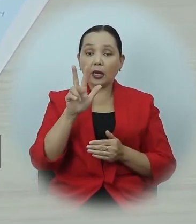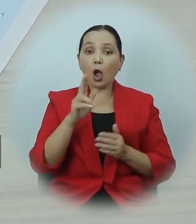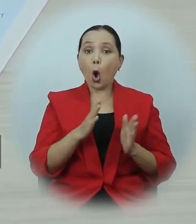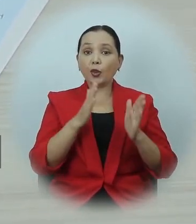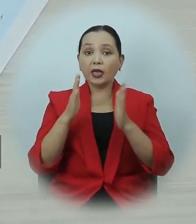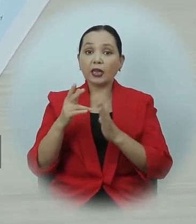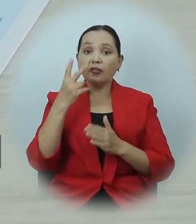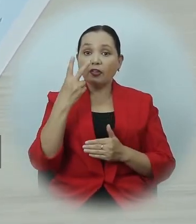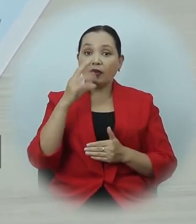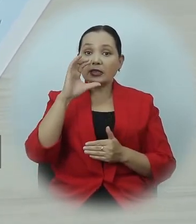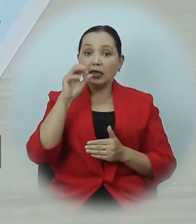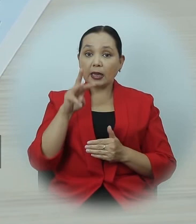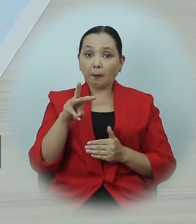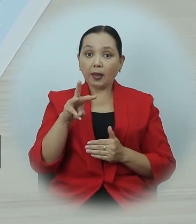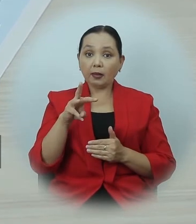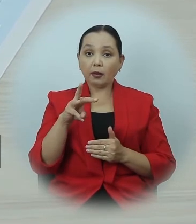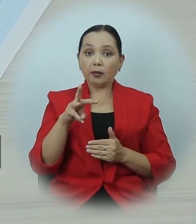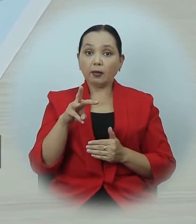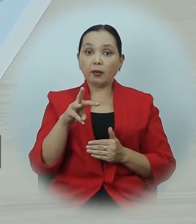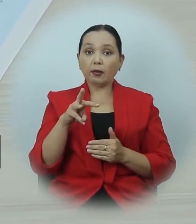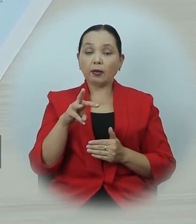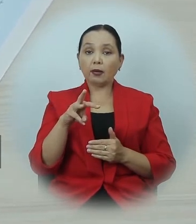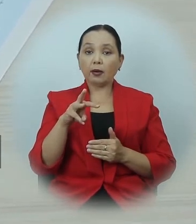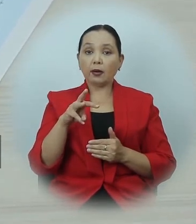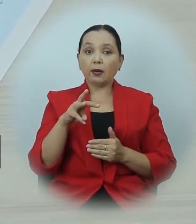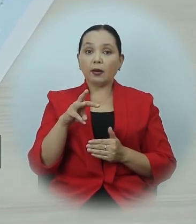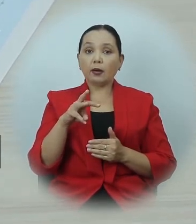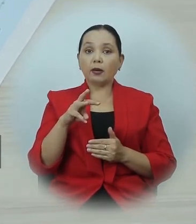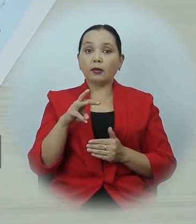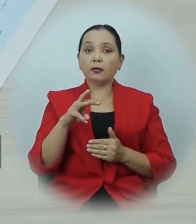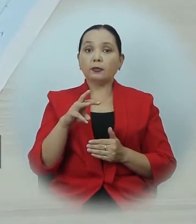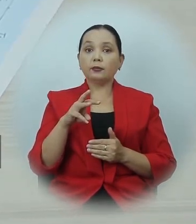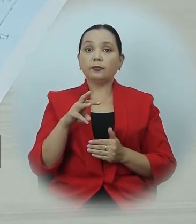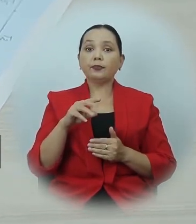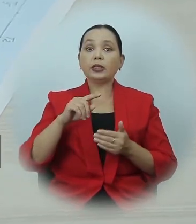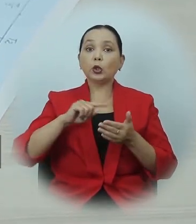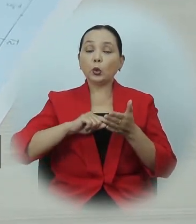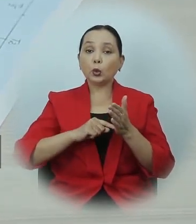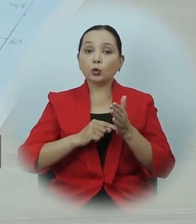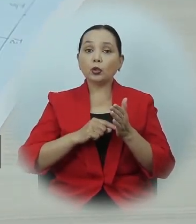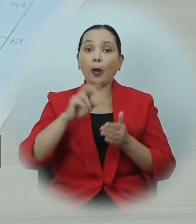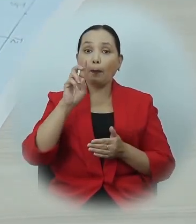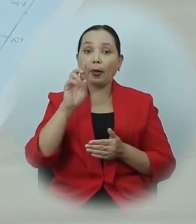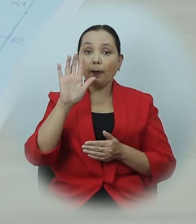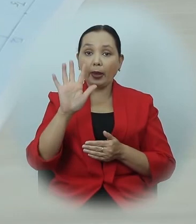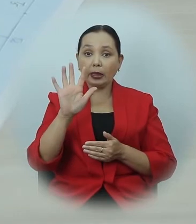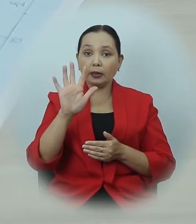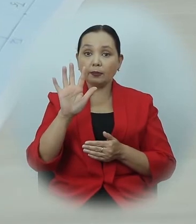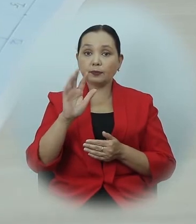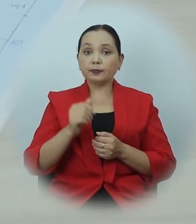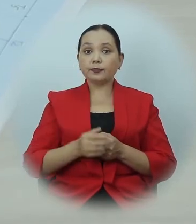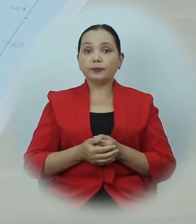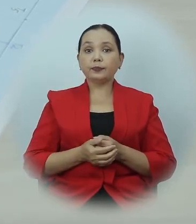откладываем 2 сантиметра, ставим точку B5.